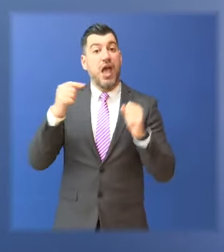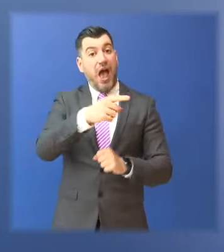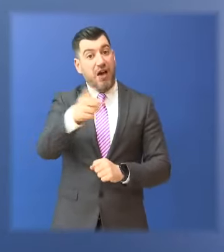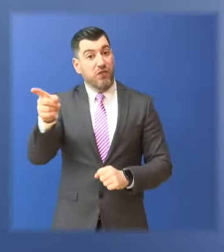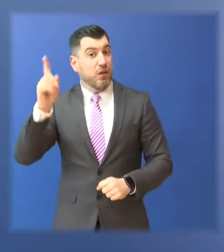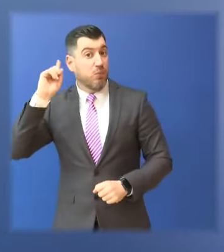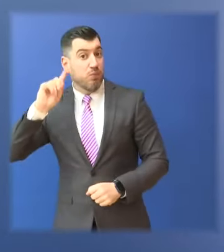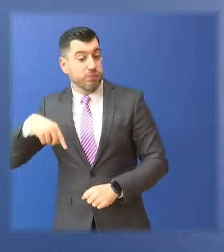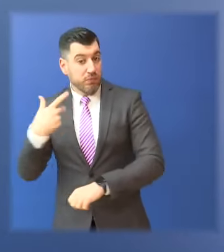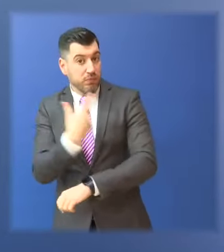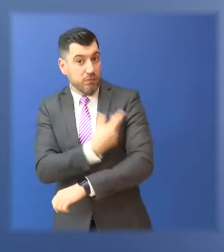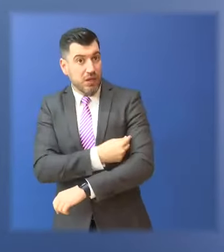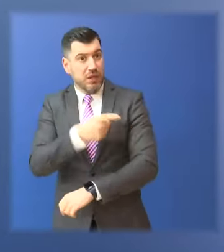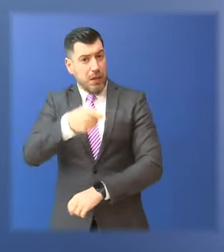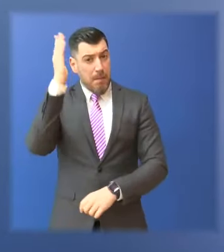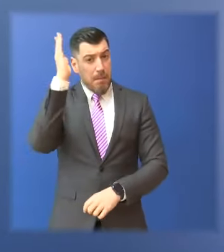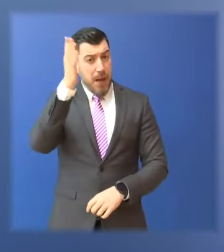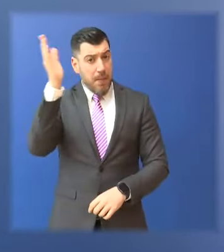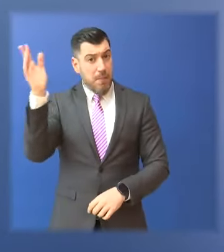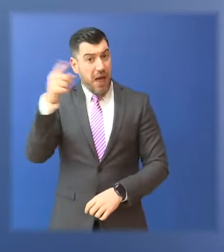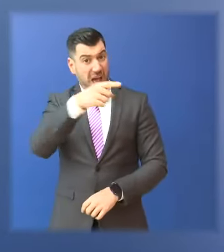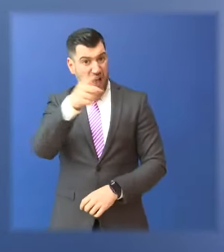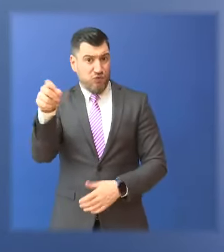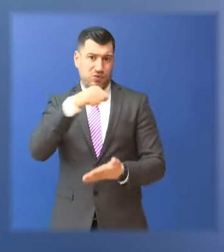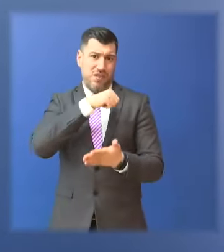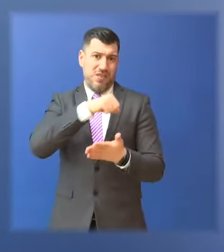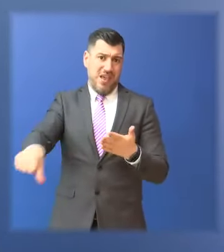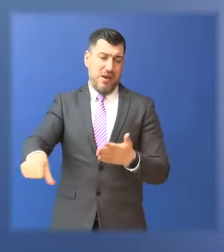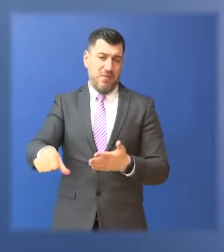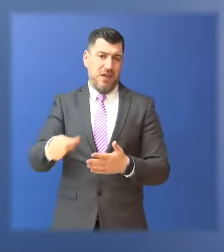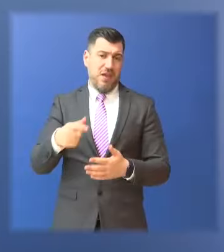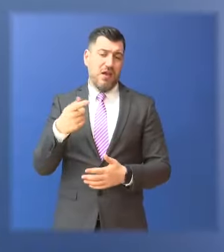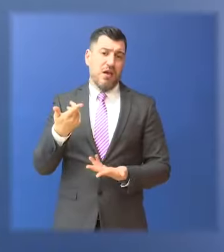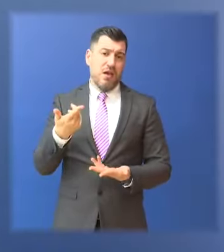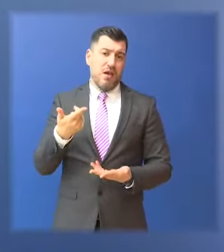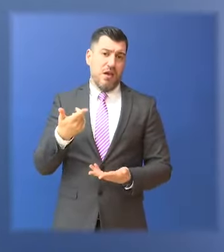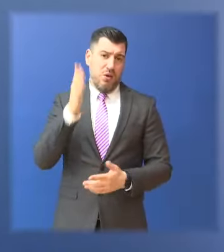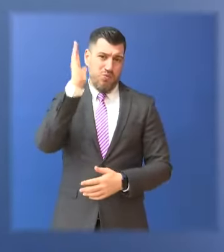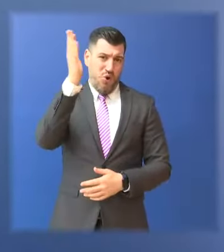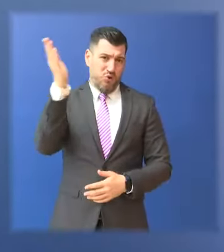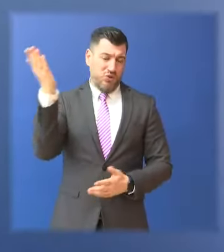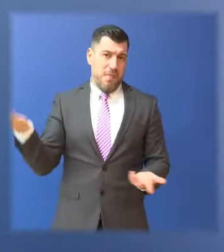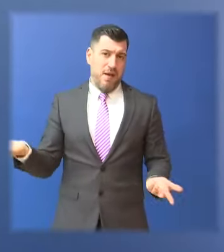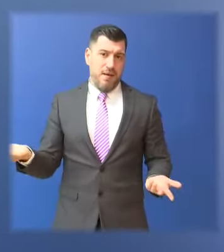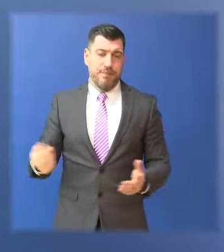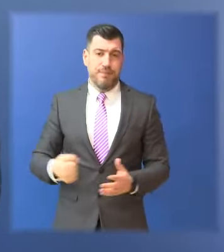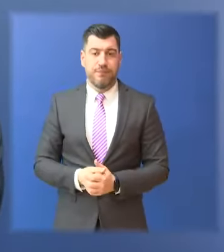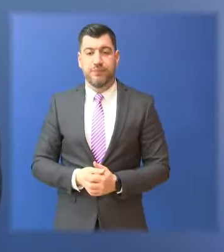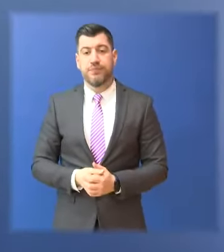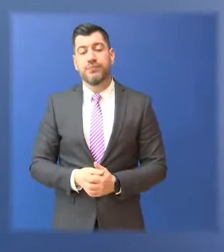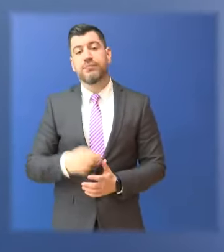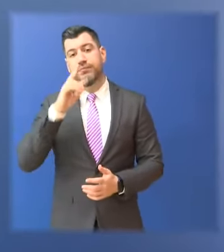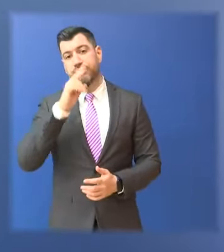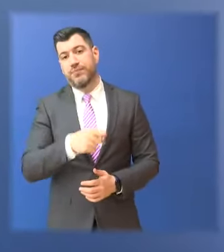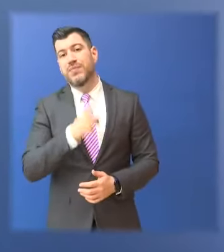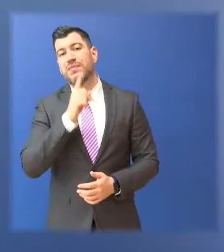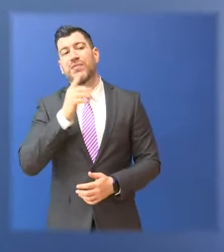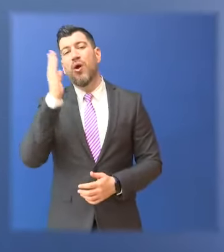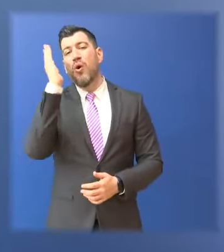τις αποφάσεις και τους κανόνες, απλώς σβήνονται τα πρόστιμα? Ναι, τα πρόστιμα αυτά δεν είχαν ούτε τιμωρητικό